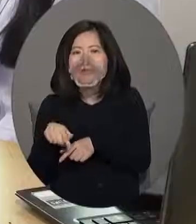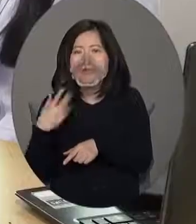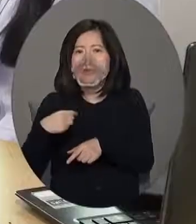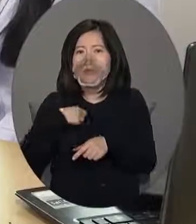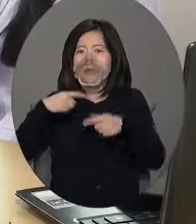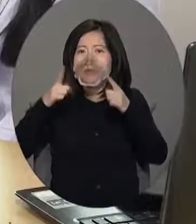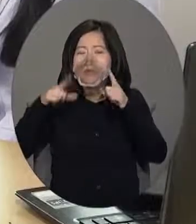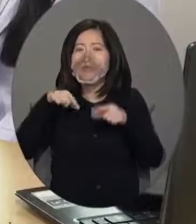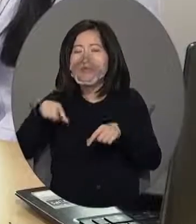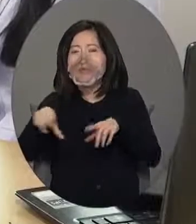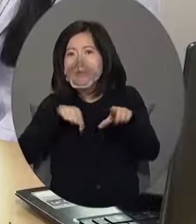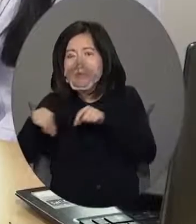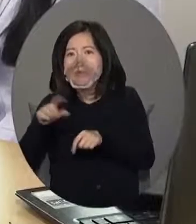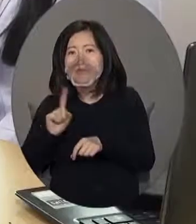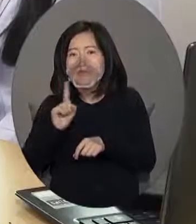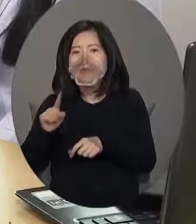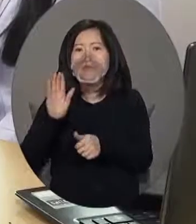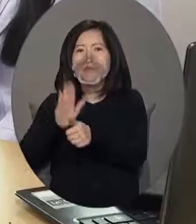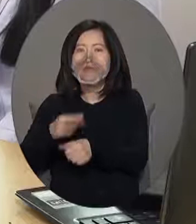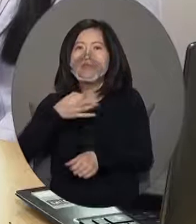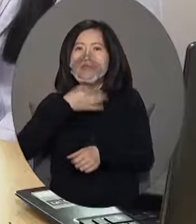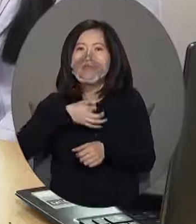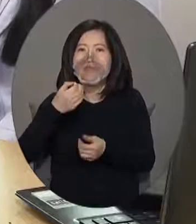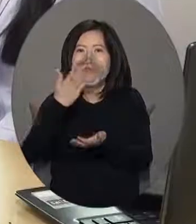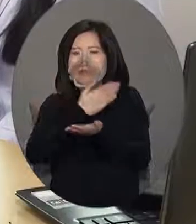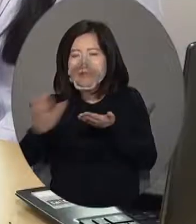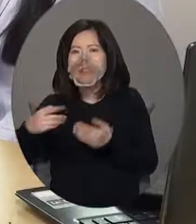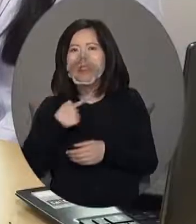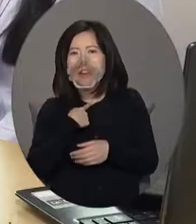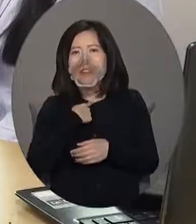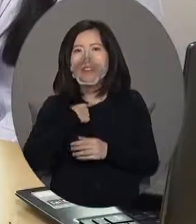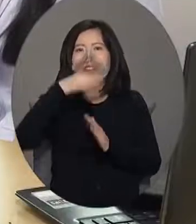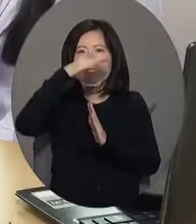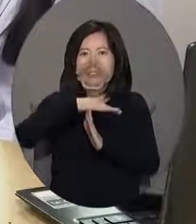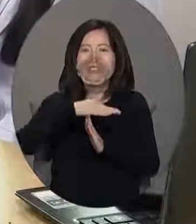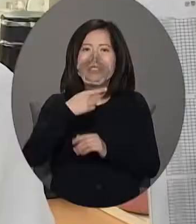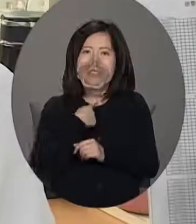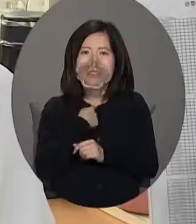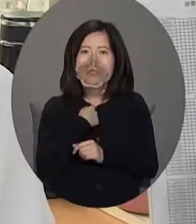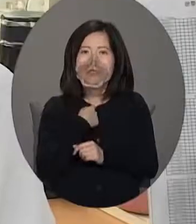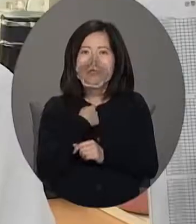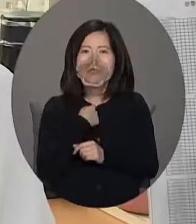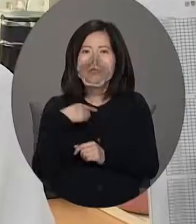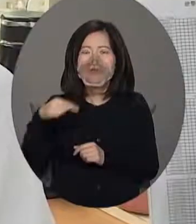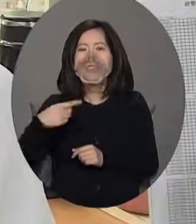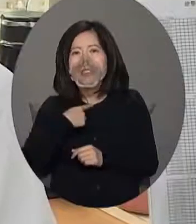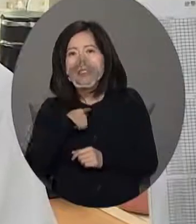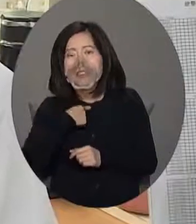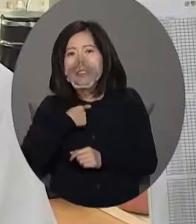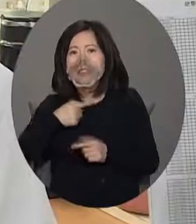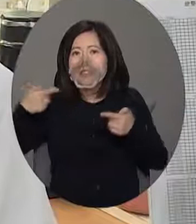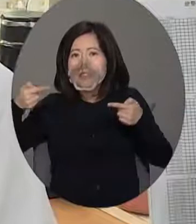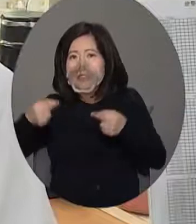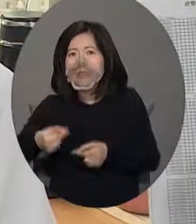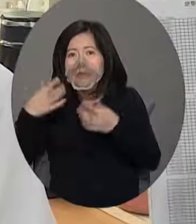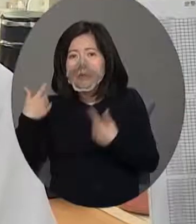醫個治療上邊咧，就係要幫佢化痰啦，同埋止咳嘅情況為主啦。咁因為佢喺咳嗽改善之後咧，佢